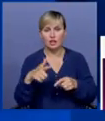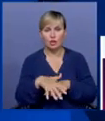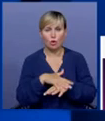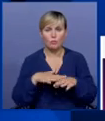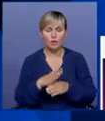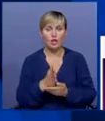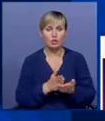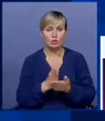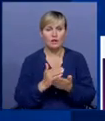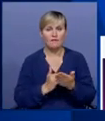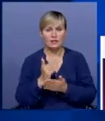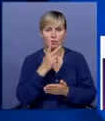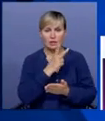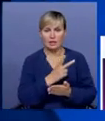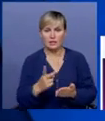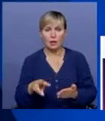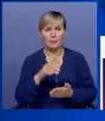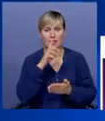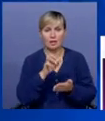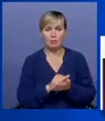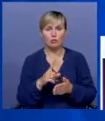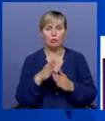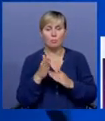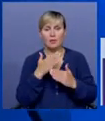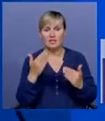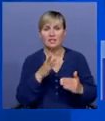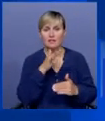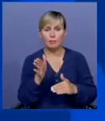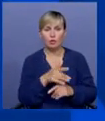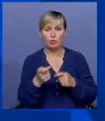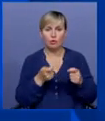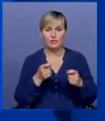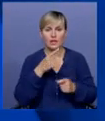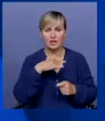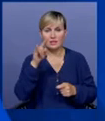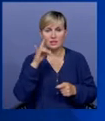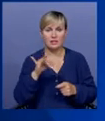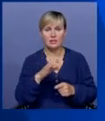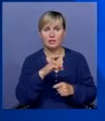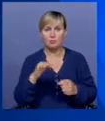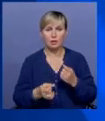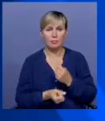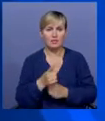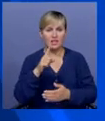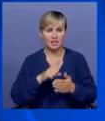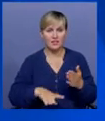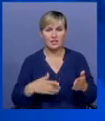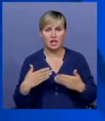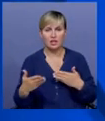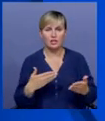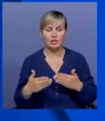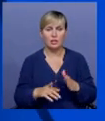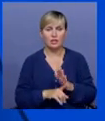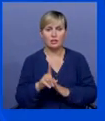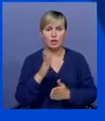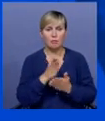обществом, заслуживает высокой оценки. Мы заметили, что в последнее время между руководством Казахстана и СМИ появились доверительные отношения,